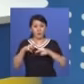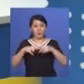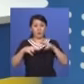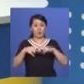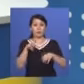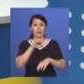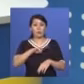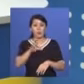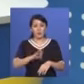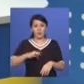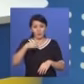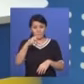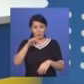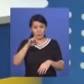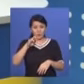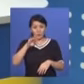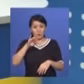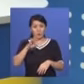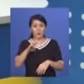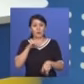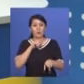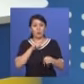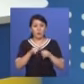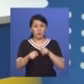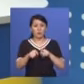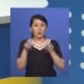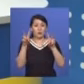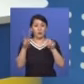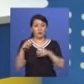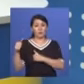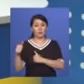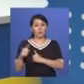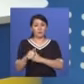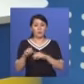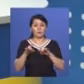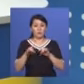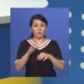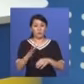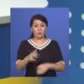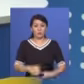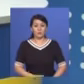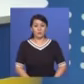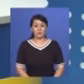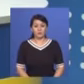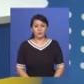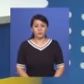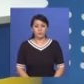тапсырылады. Құрылыс жұмыстарының барысын облыс әкімі Құмар Ақсақалов қадағалауда ұстап отыр. Тақырыпты әріптесім Аманжол Нұртай.